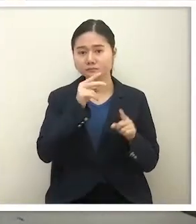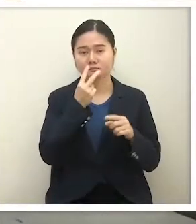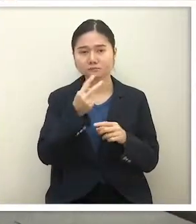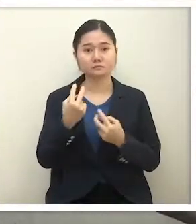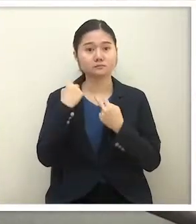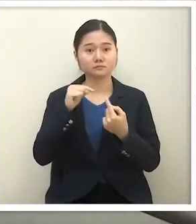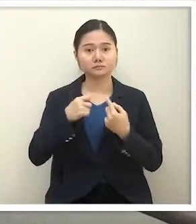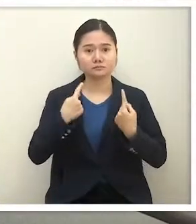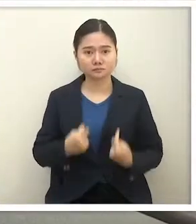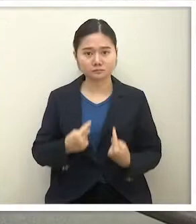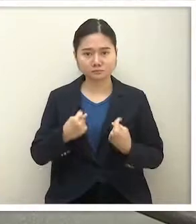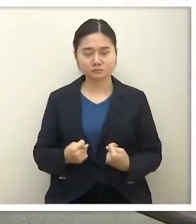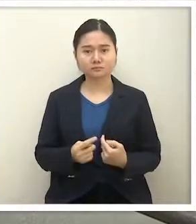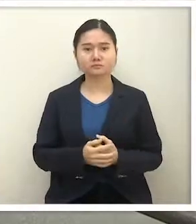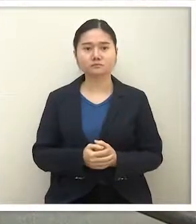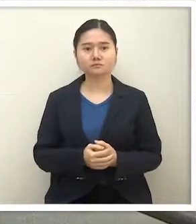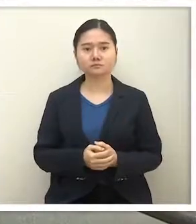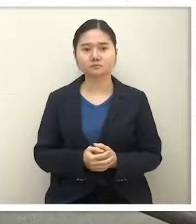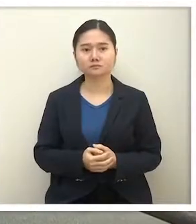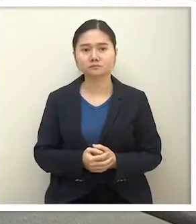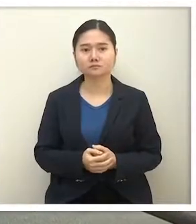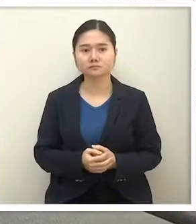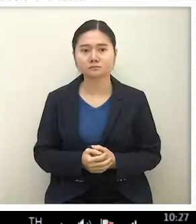าะกลับไปดูที่ Camera View